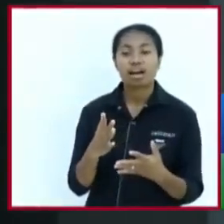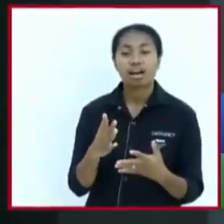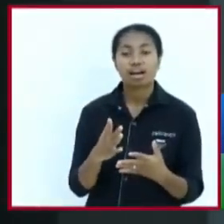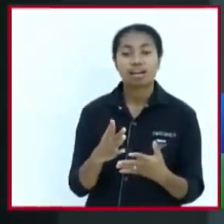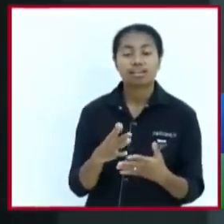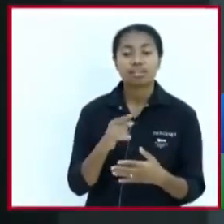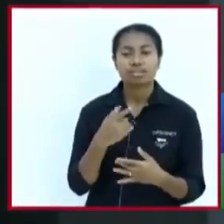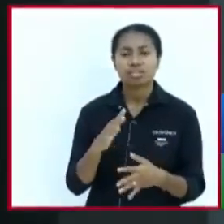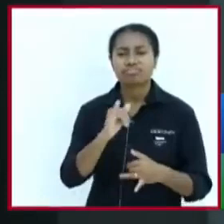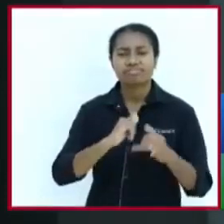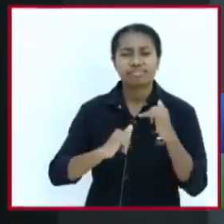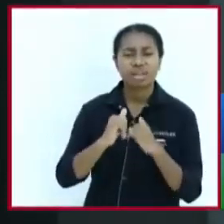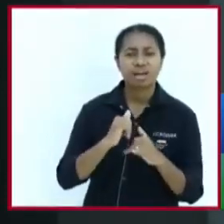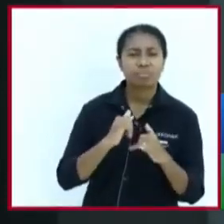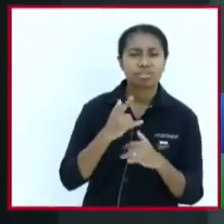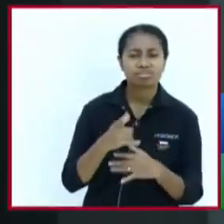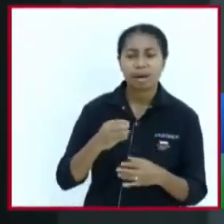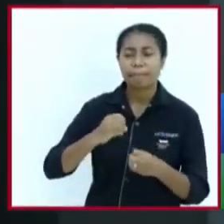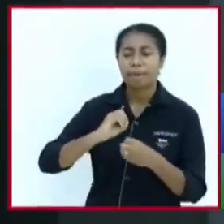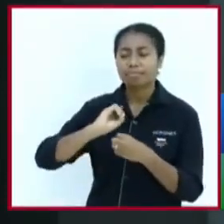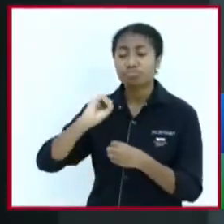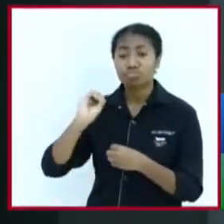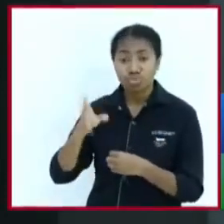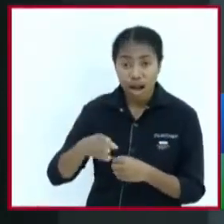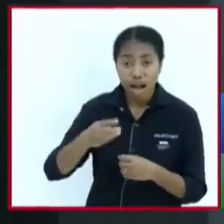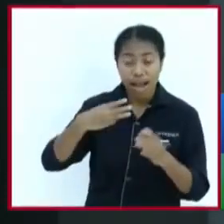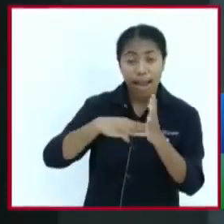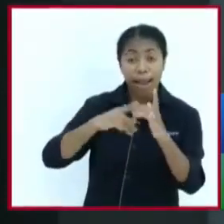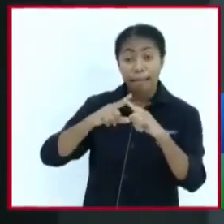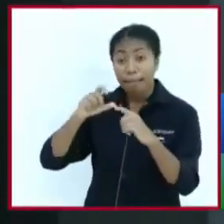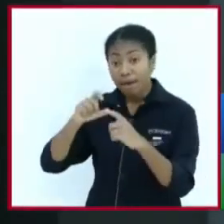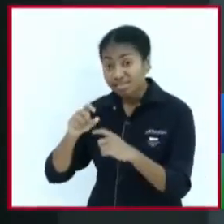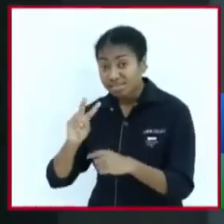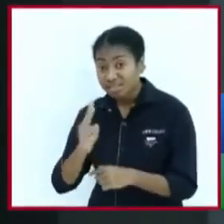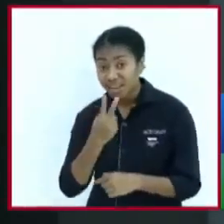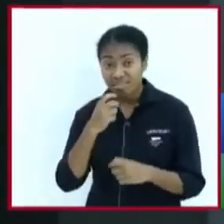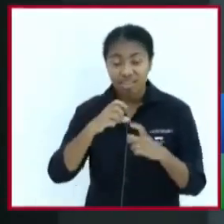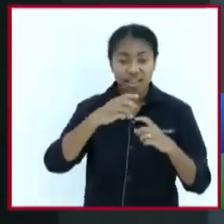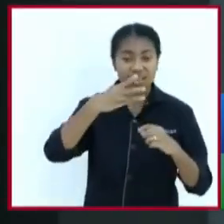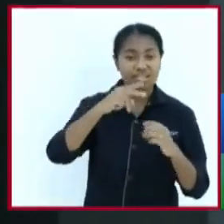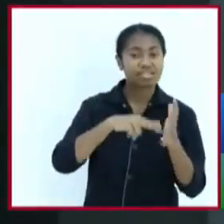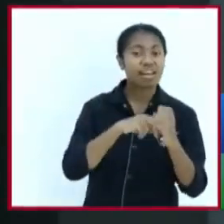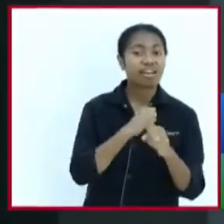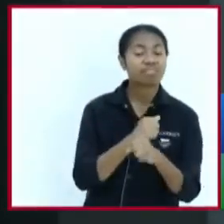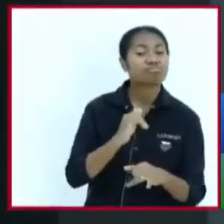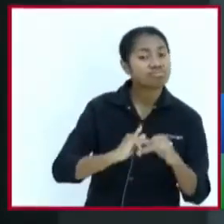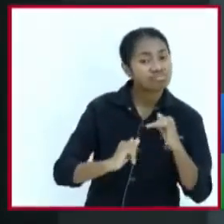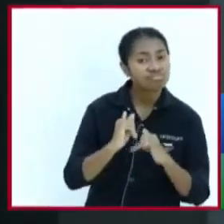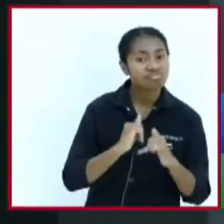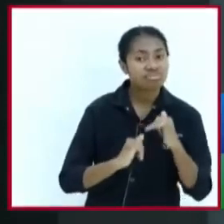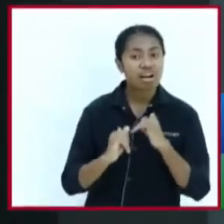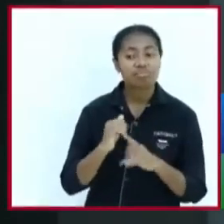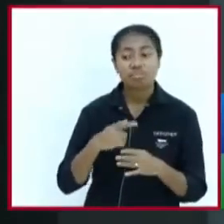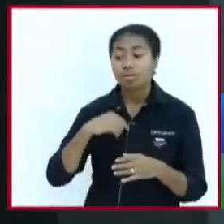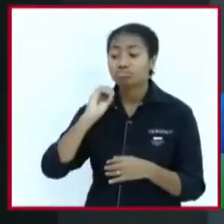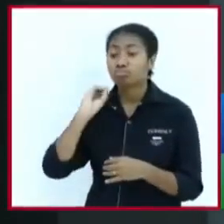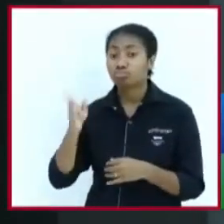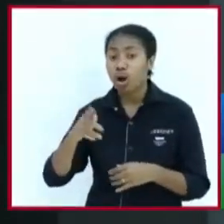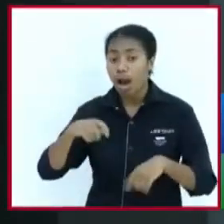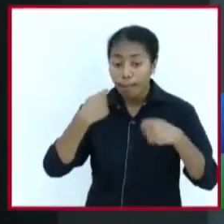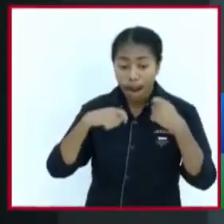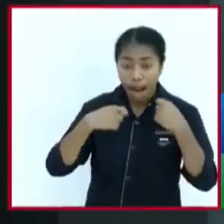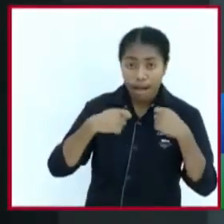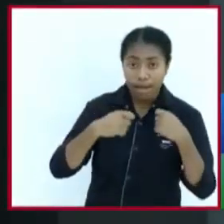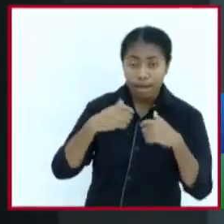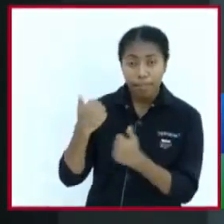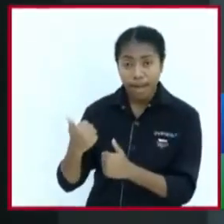sama seperti melepaskan emas dan ganti dengan seng mereka buang mah nih yang baik